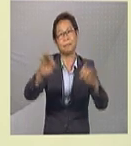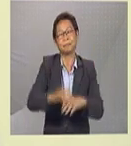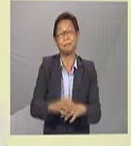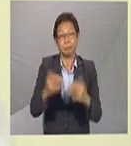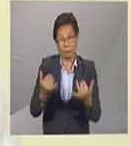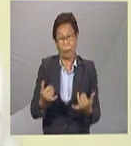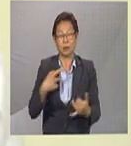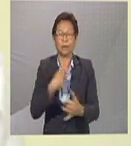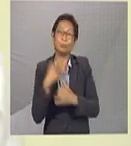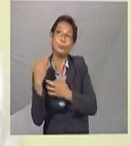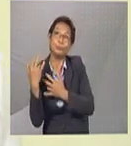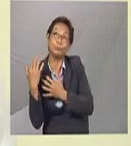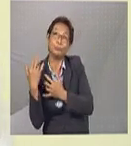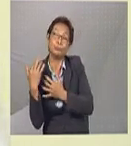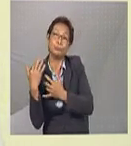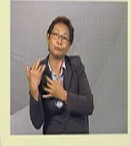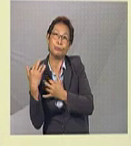Kini kita sedang menunggu